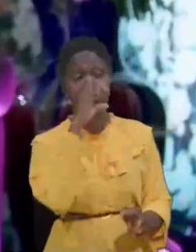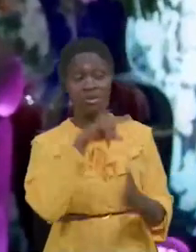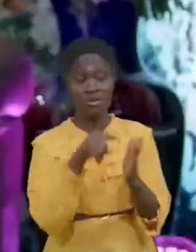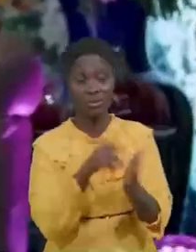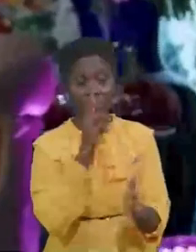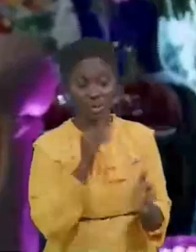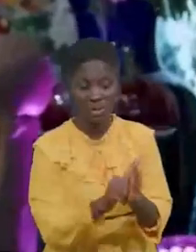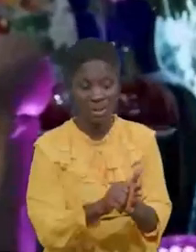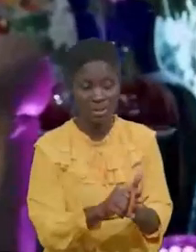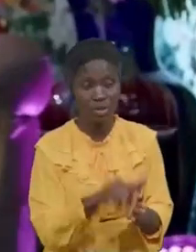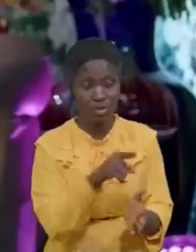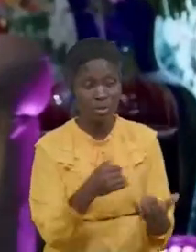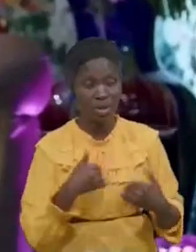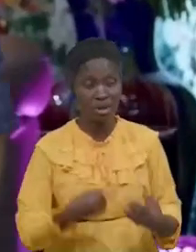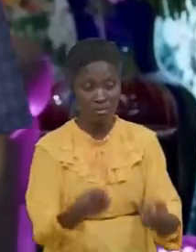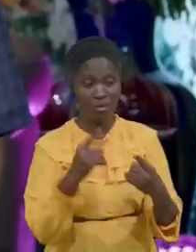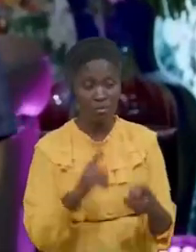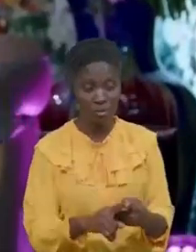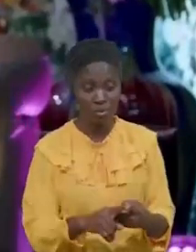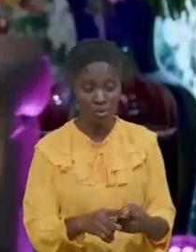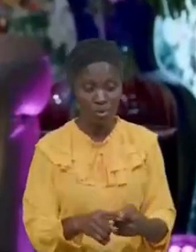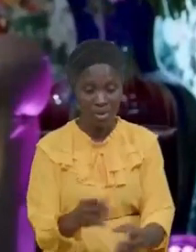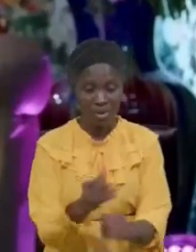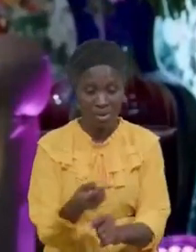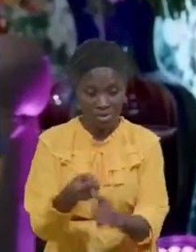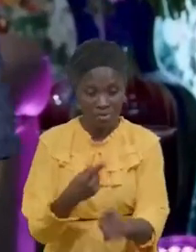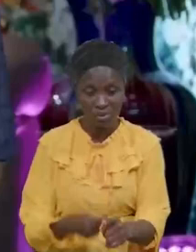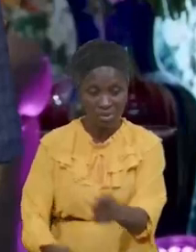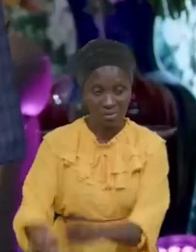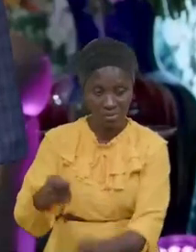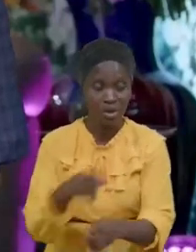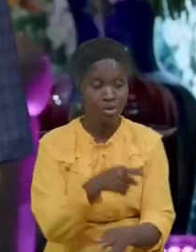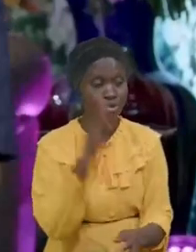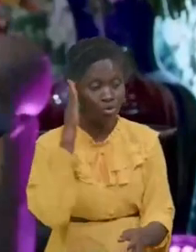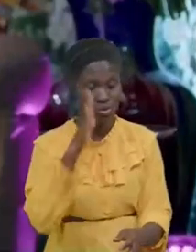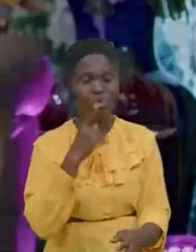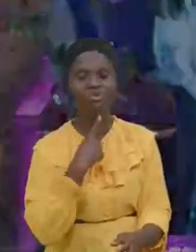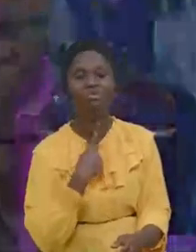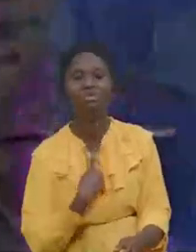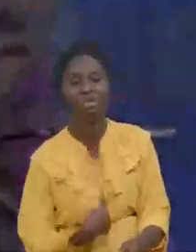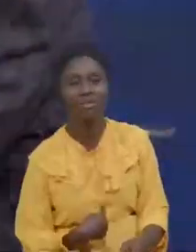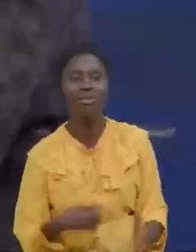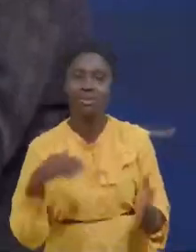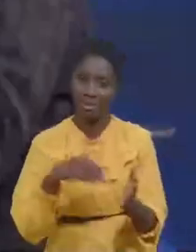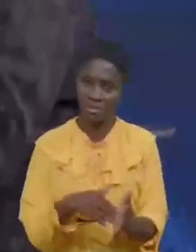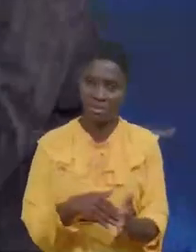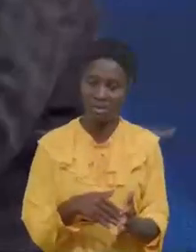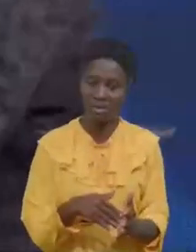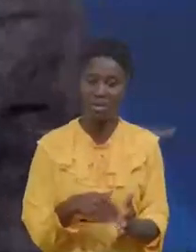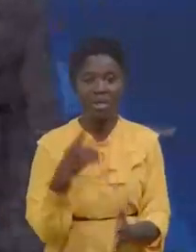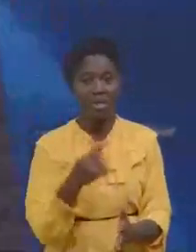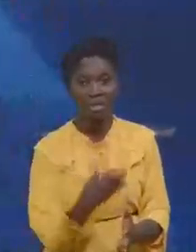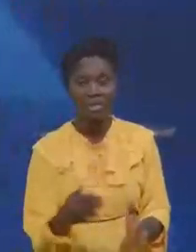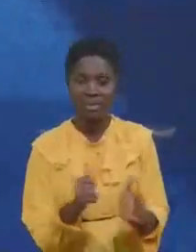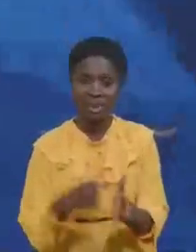es venu puiser de l'eau, tu auras encore soif. Et les choses que tu